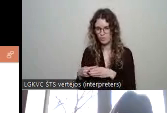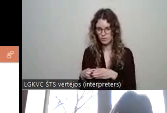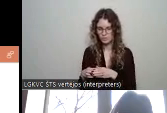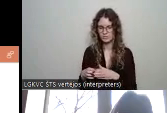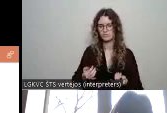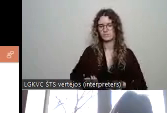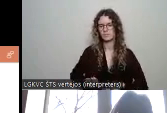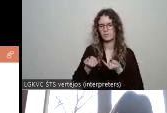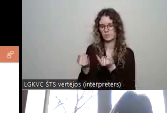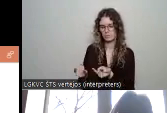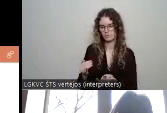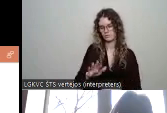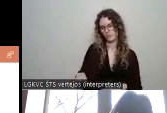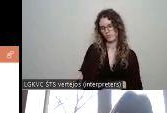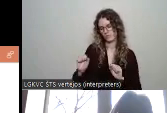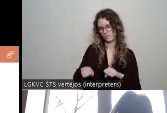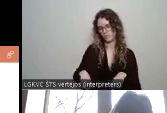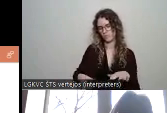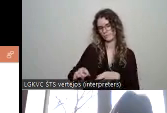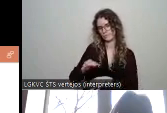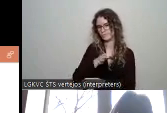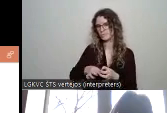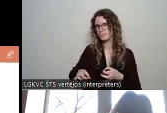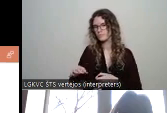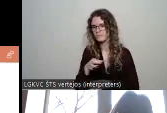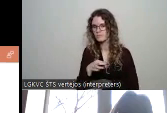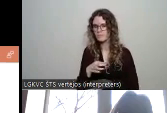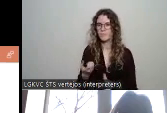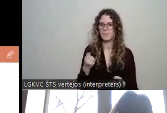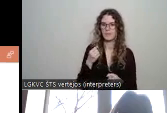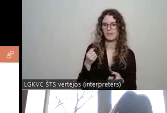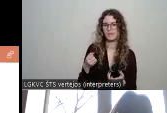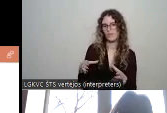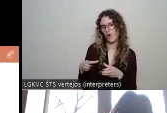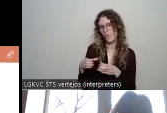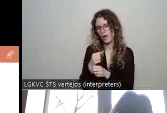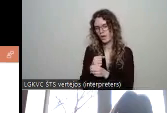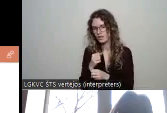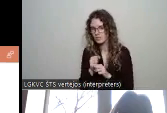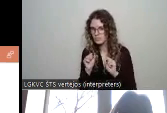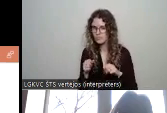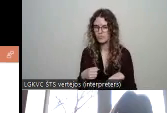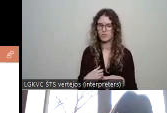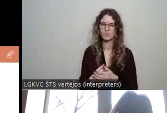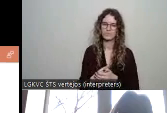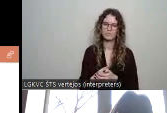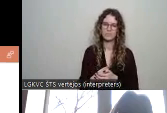galimybių padiskutuoti, dirbti komandose, grupėmis,